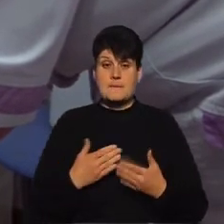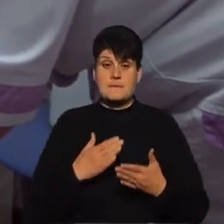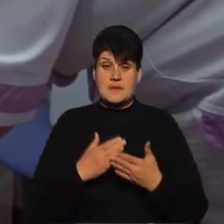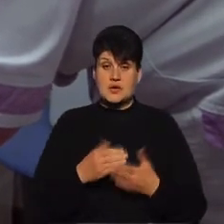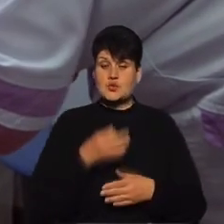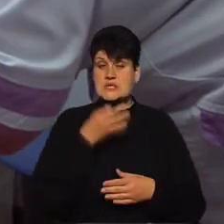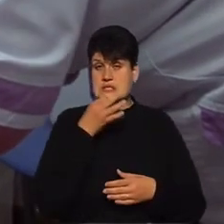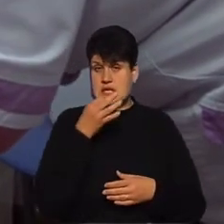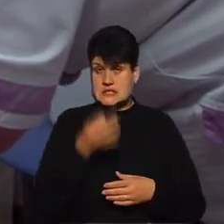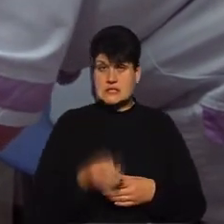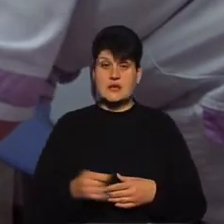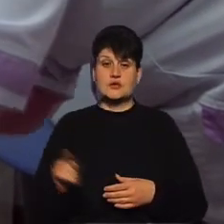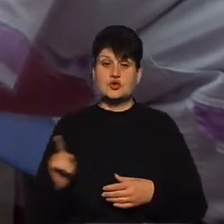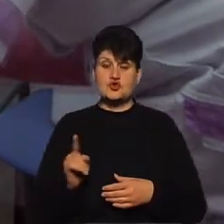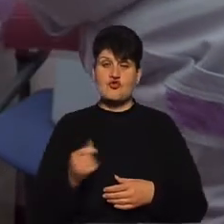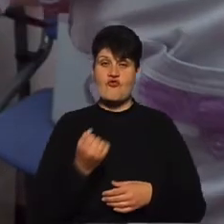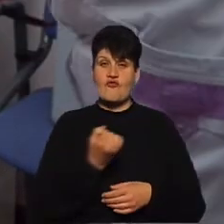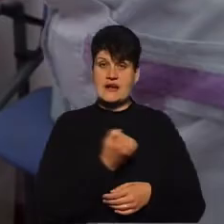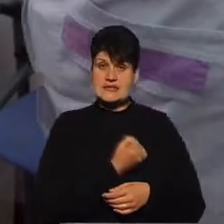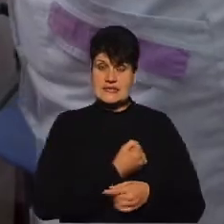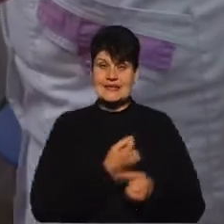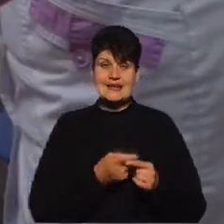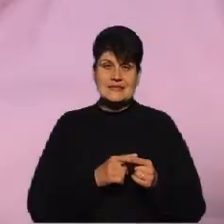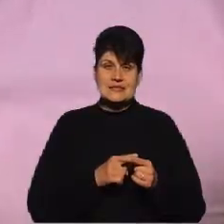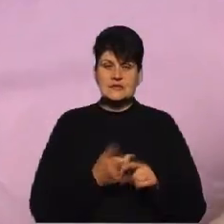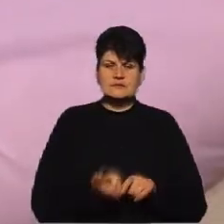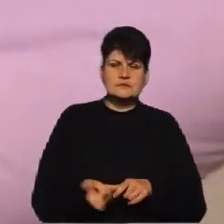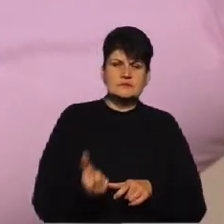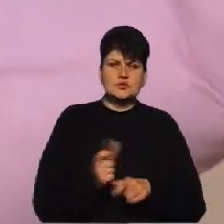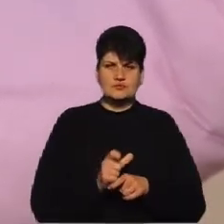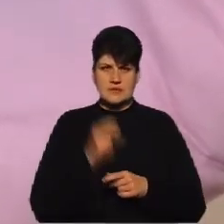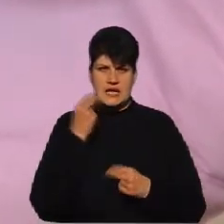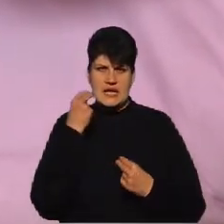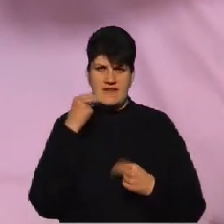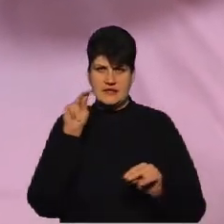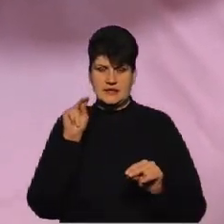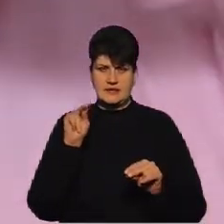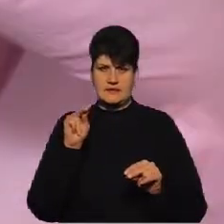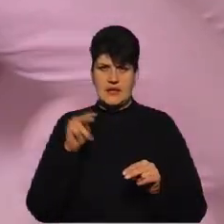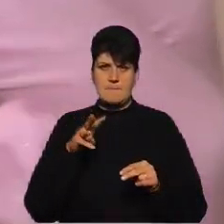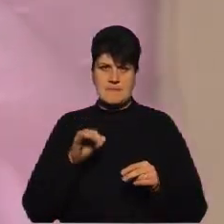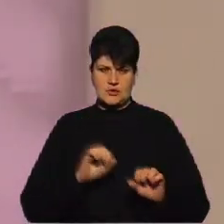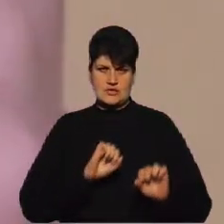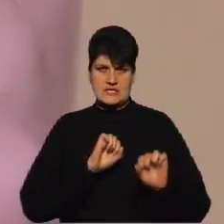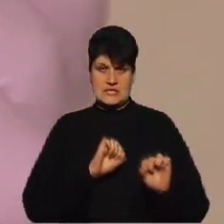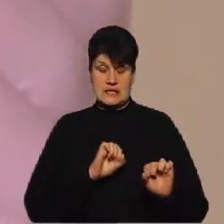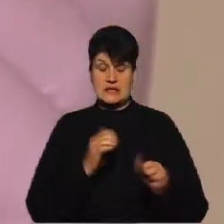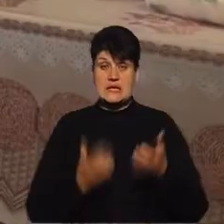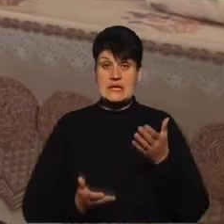що вакцинація – це надзвичайно ефективний метод захисту. Якщо